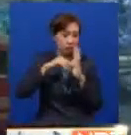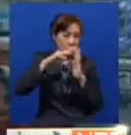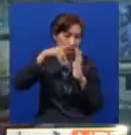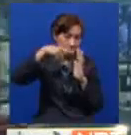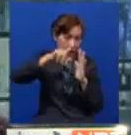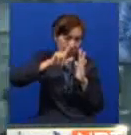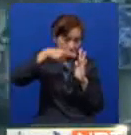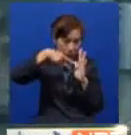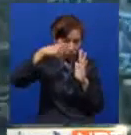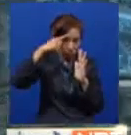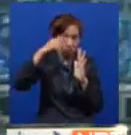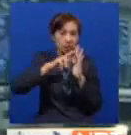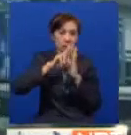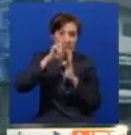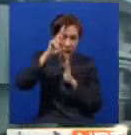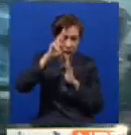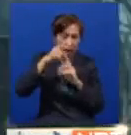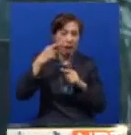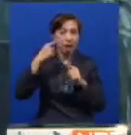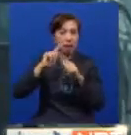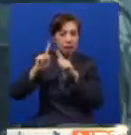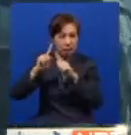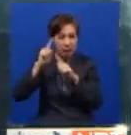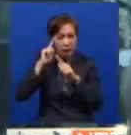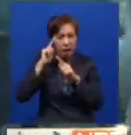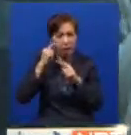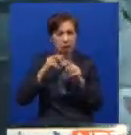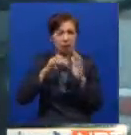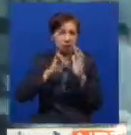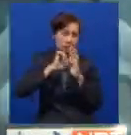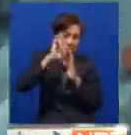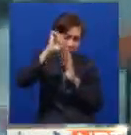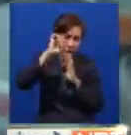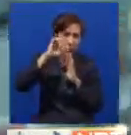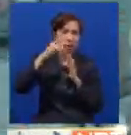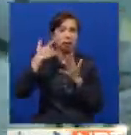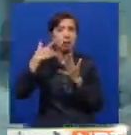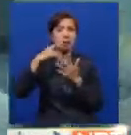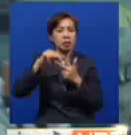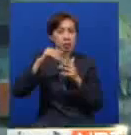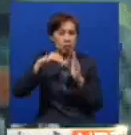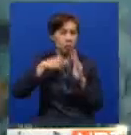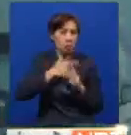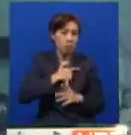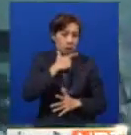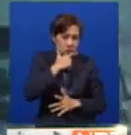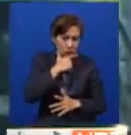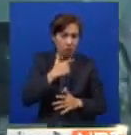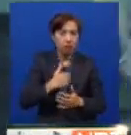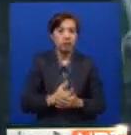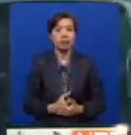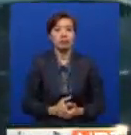ำบลช้างเผือกตำบลศรีภูมิอำเภอเมืองเชียงใหม่และอำเภอเมืองแม่ฮ่องสอน